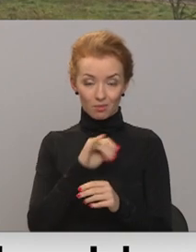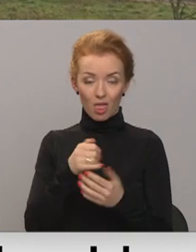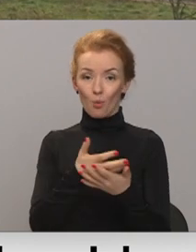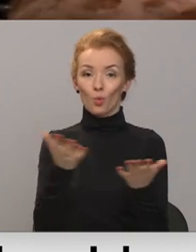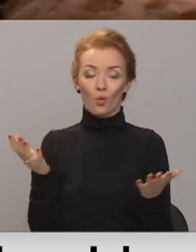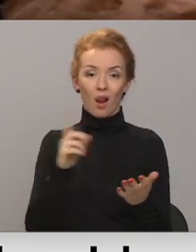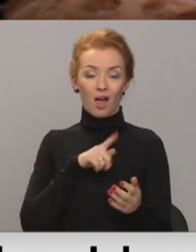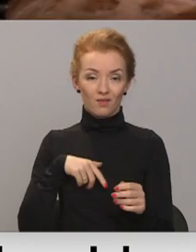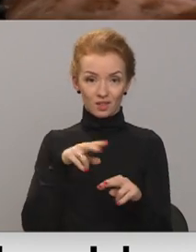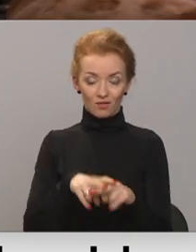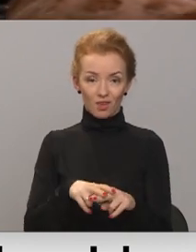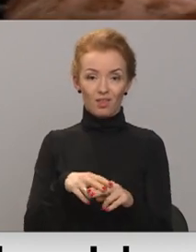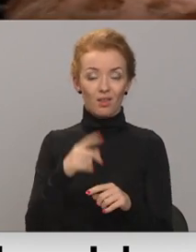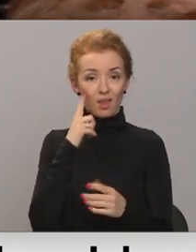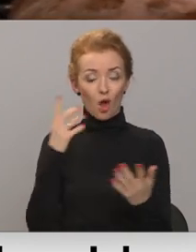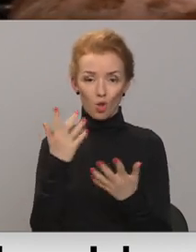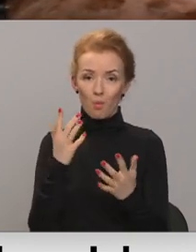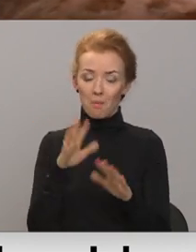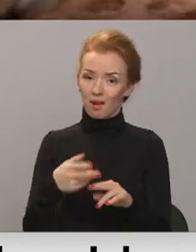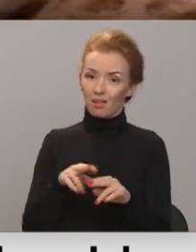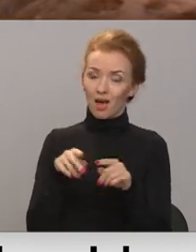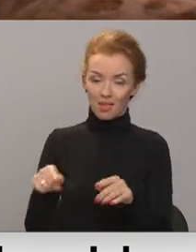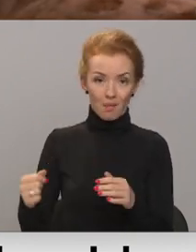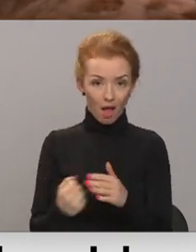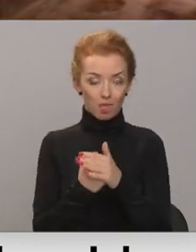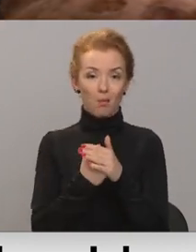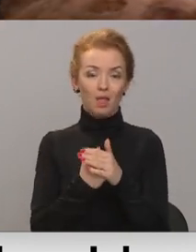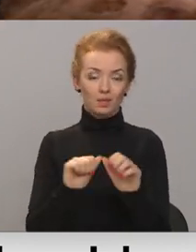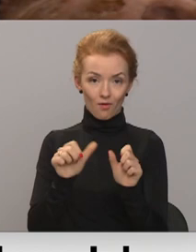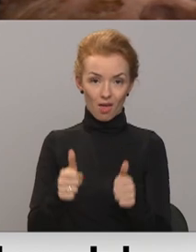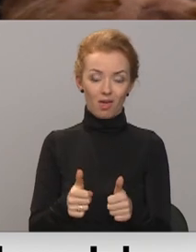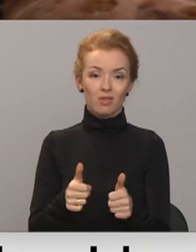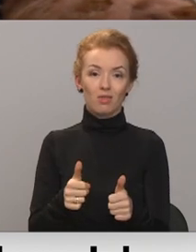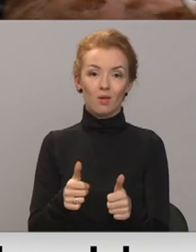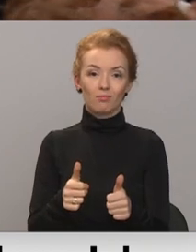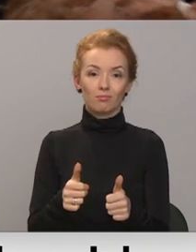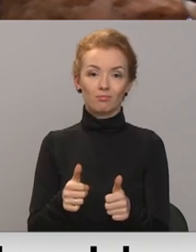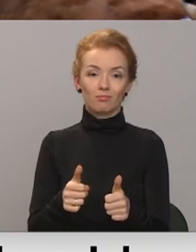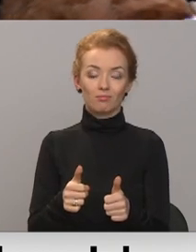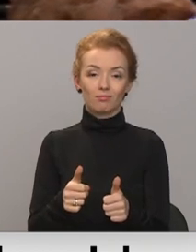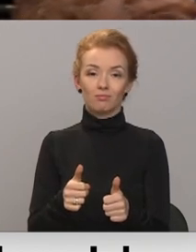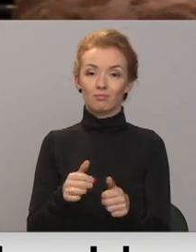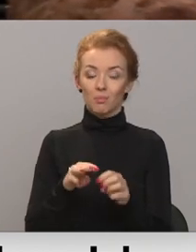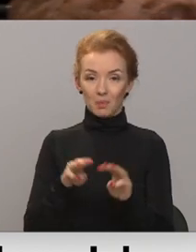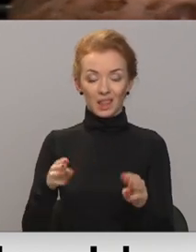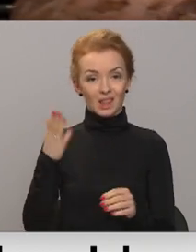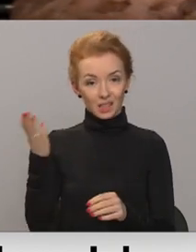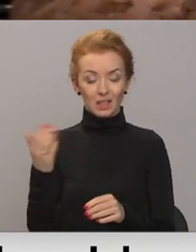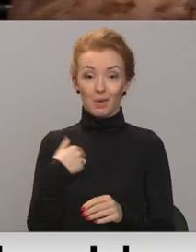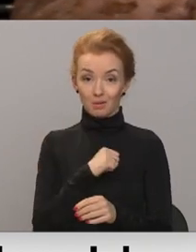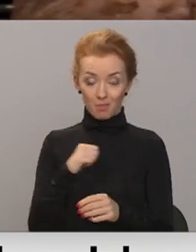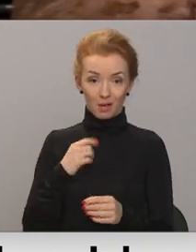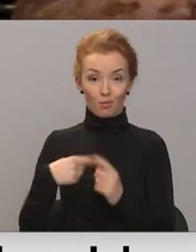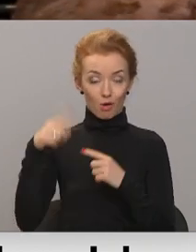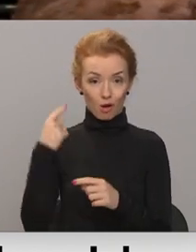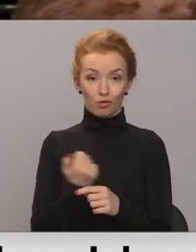Latvijas vītā? Ministrija domāja par šādiem te atbalstā mehānismiem. Ministram jau esmu pats jautājis